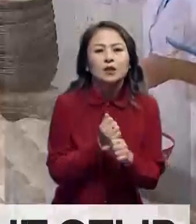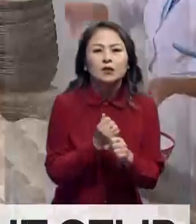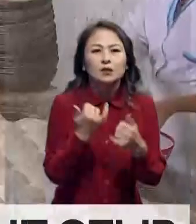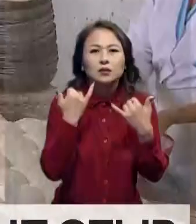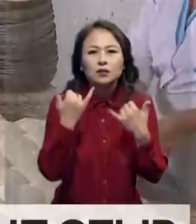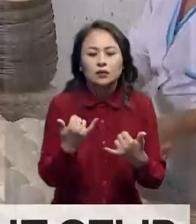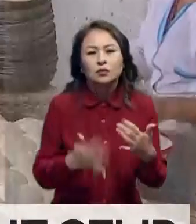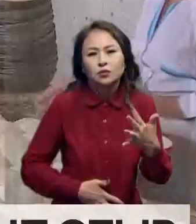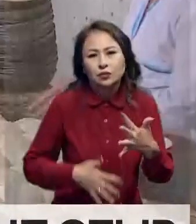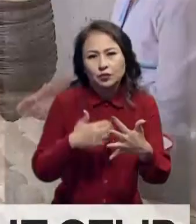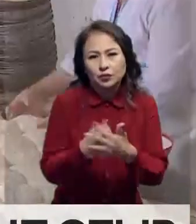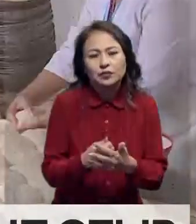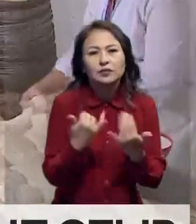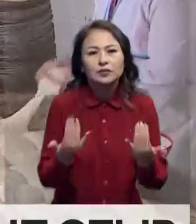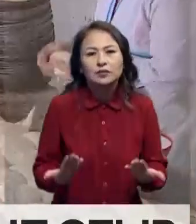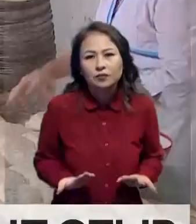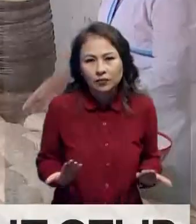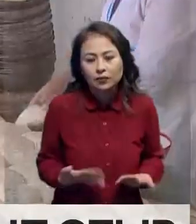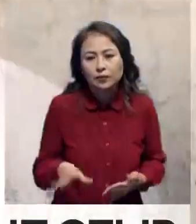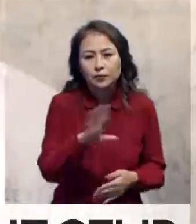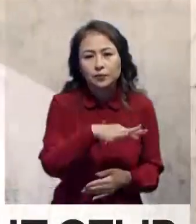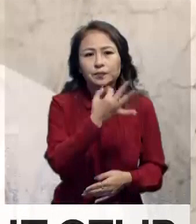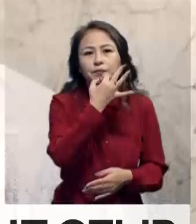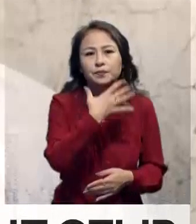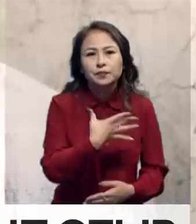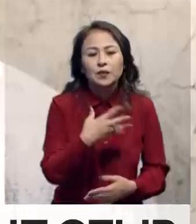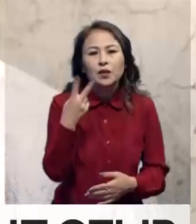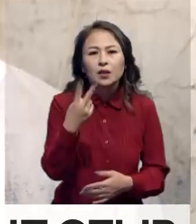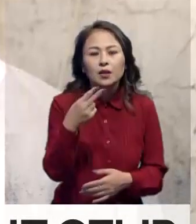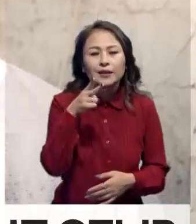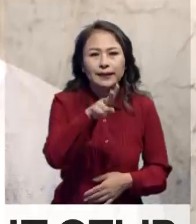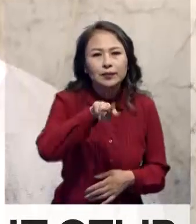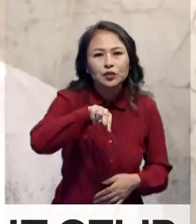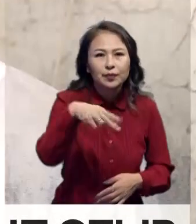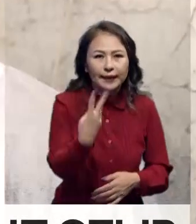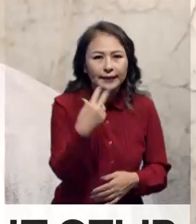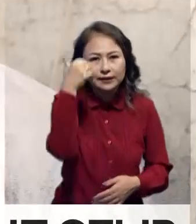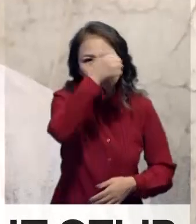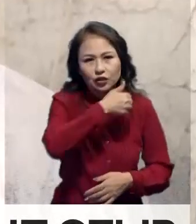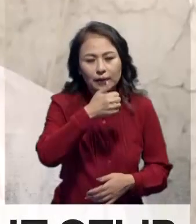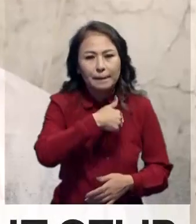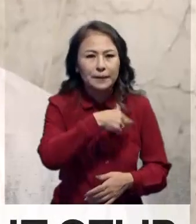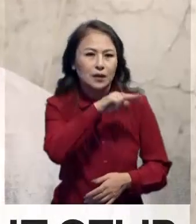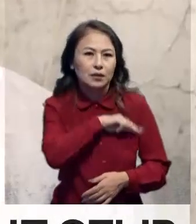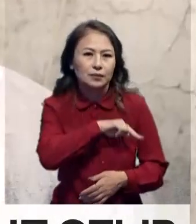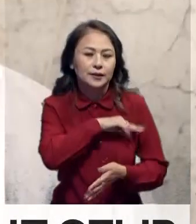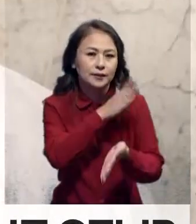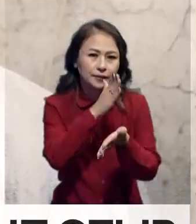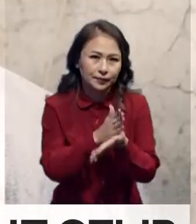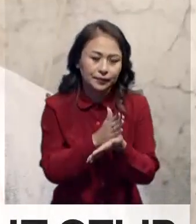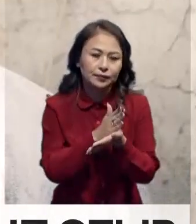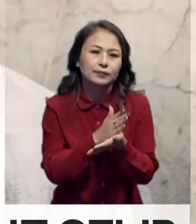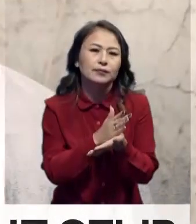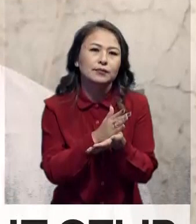Қазір қарны тоқ, көйлегі көк. Жұмысым өзіме ұнайды дейді. 2022-нің декабрінен бастап жұмыс істеймін осы жерде. Осы